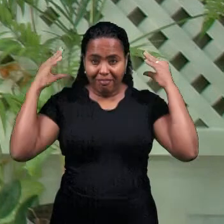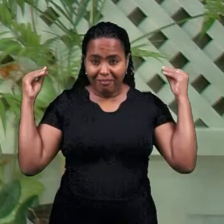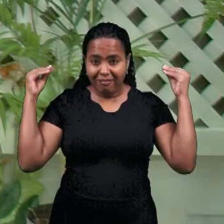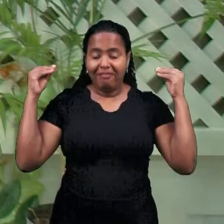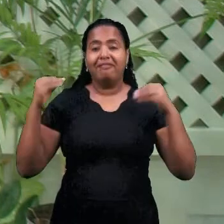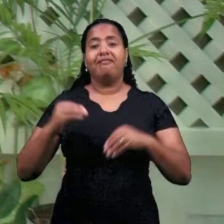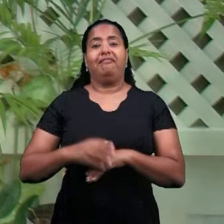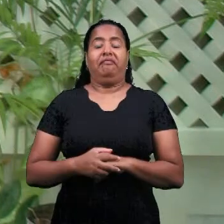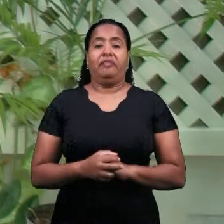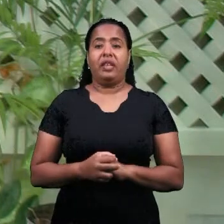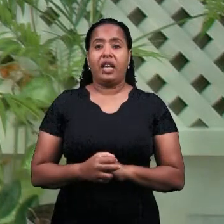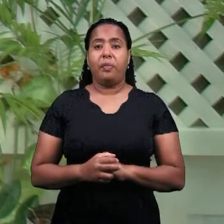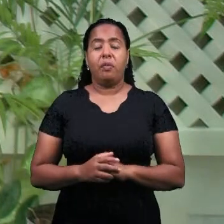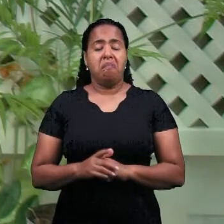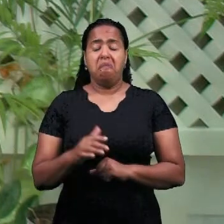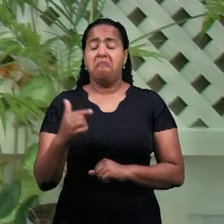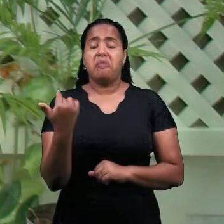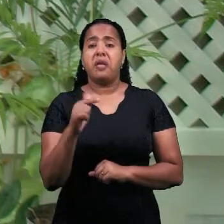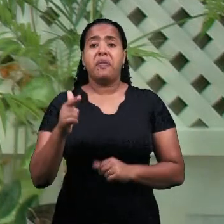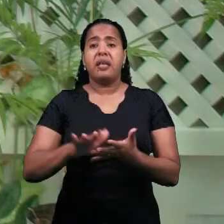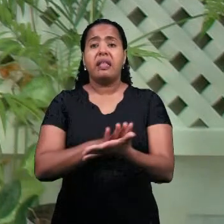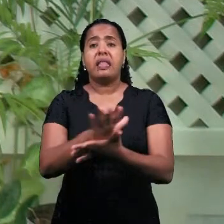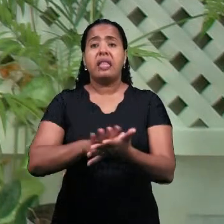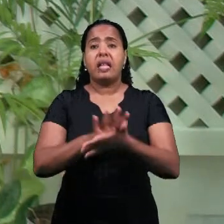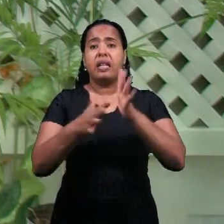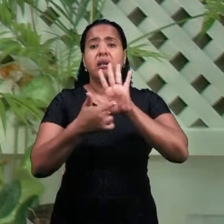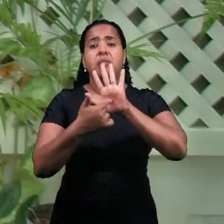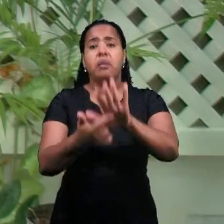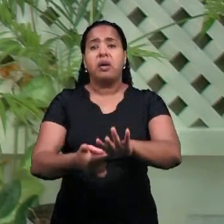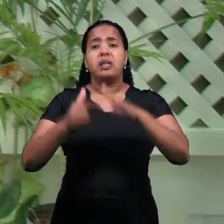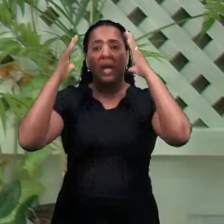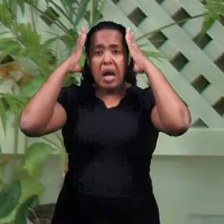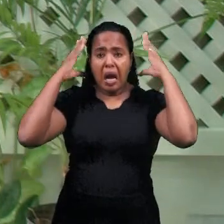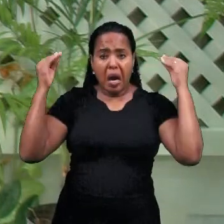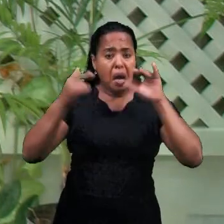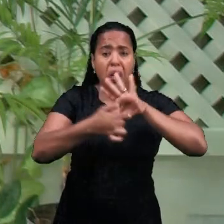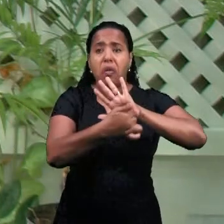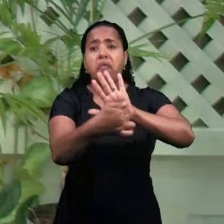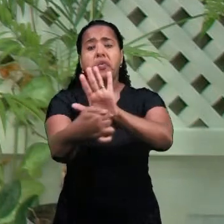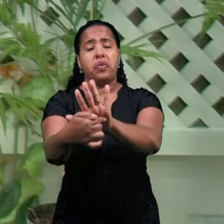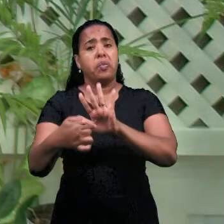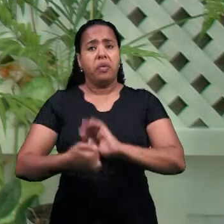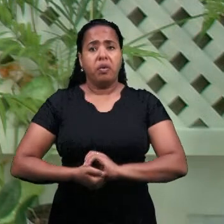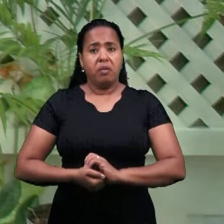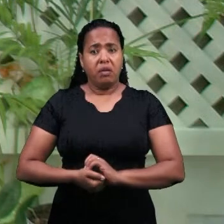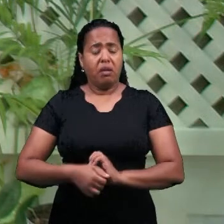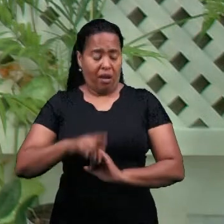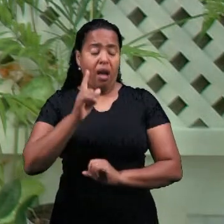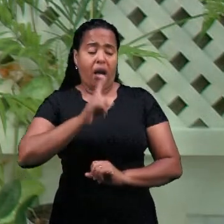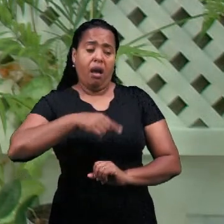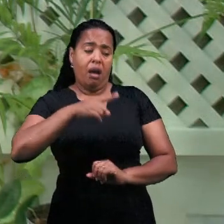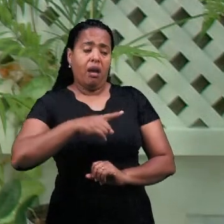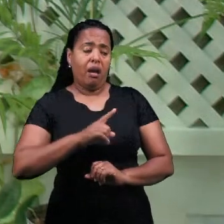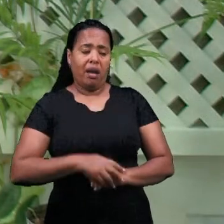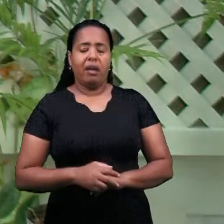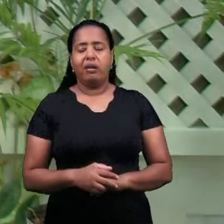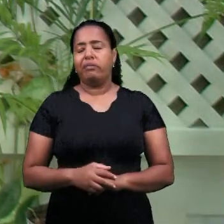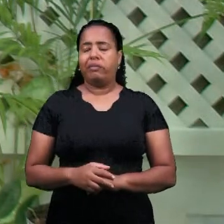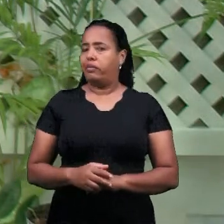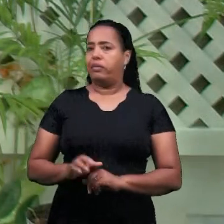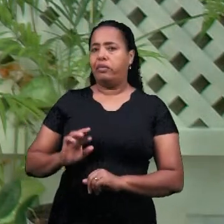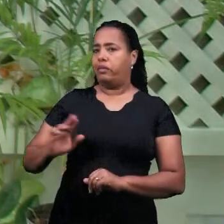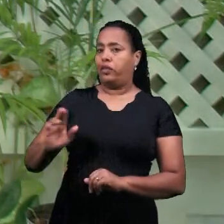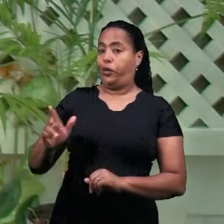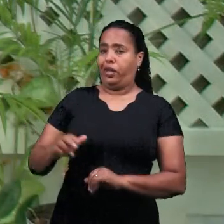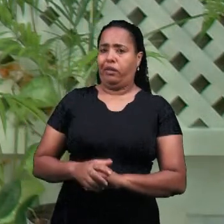reviennent même à Calvin parce qu'ils n'ont plus rien à dire. Donc, ils sont en train de dire ce que Calvin était en train de dire. C'est ça. Nous,